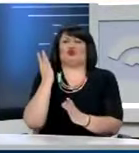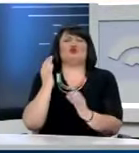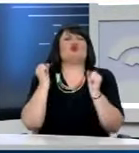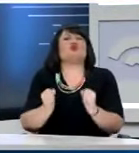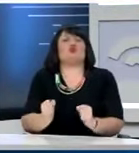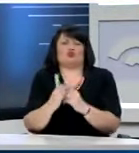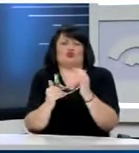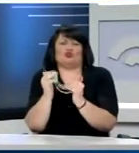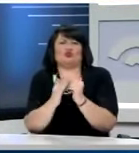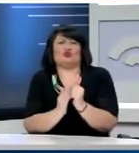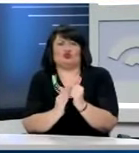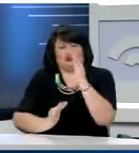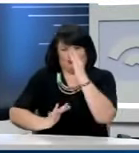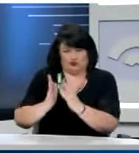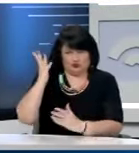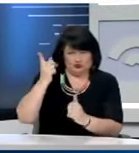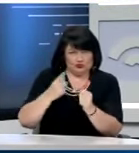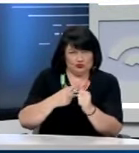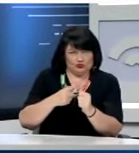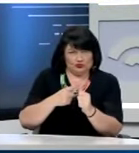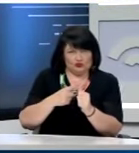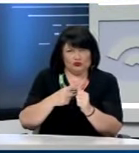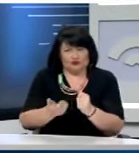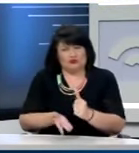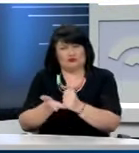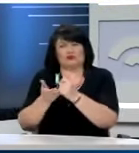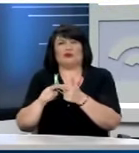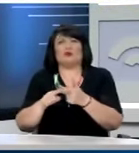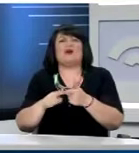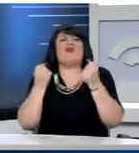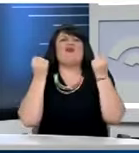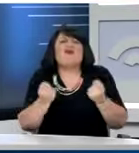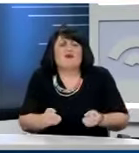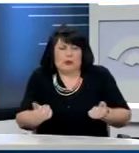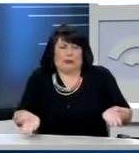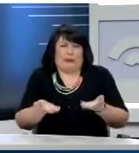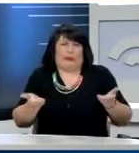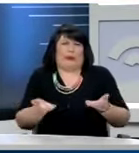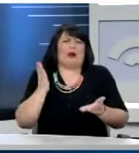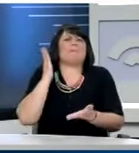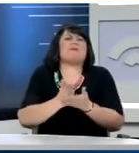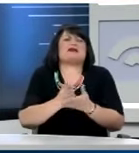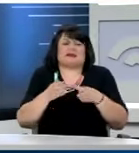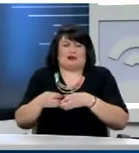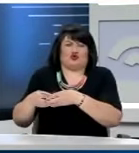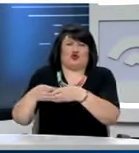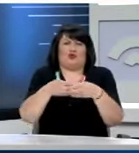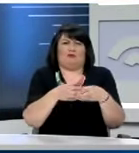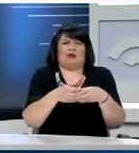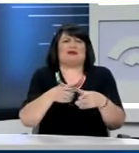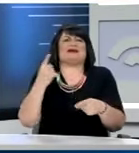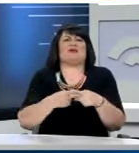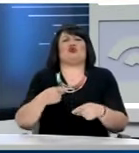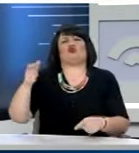βασισμένη στην στήριξη της ανάπτυξης και στην ελάφρυνση των βαρών για τα μεσαία στρώματα και τις λαϊκές